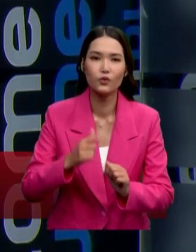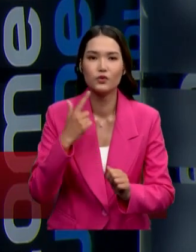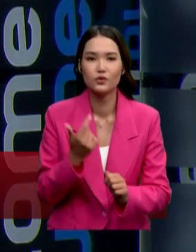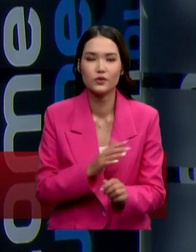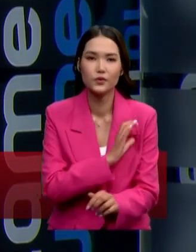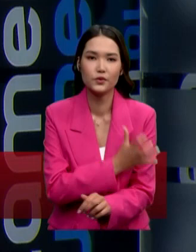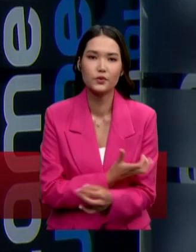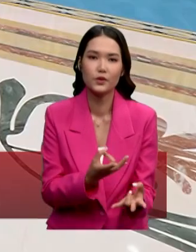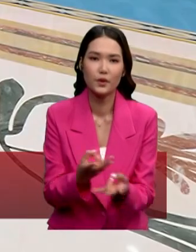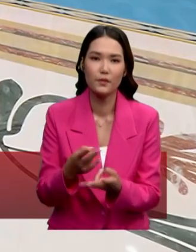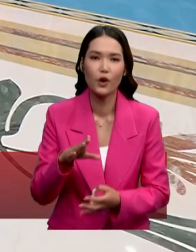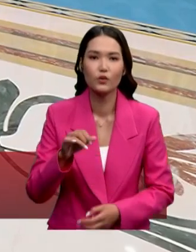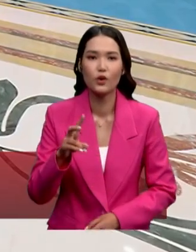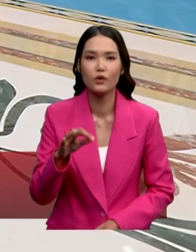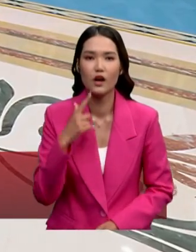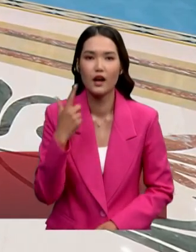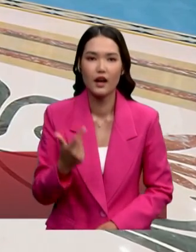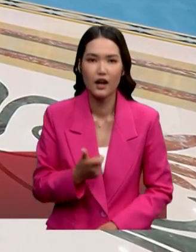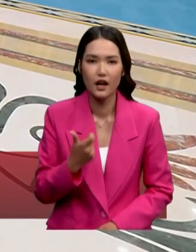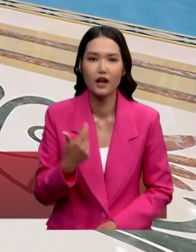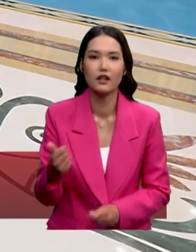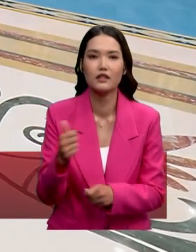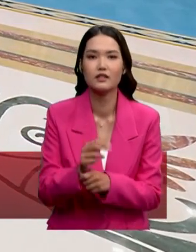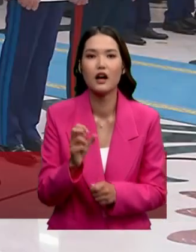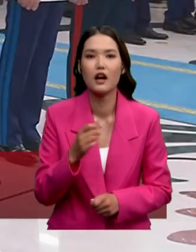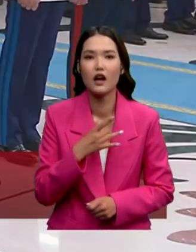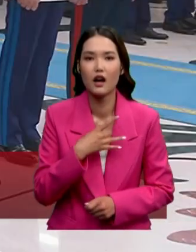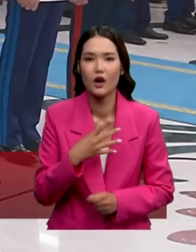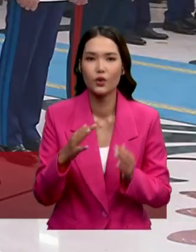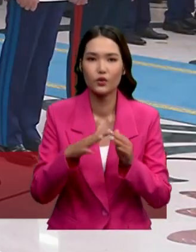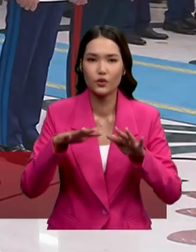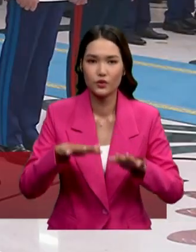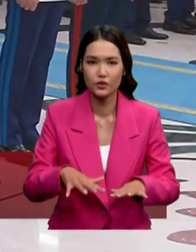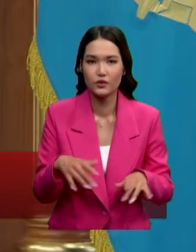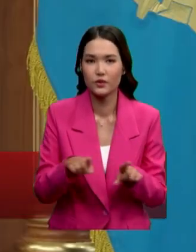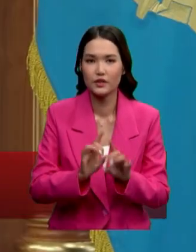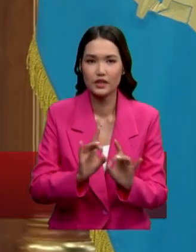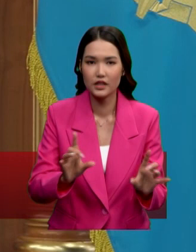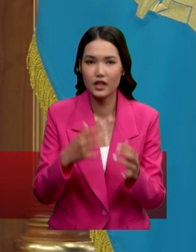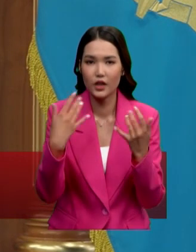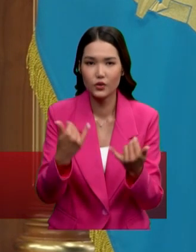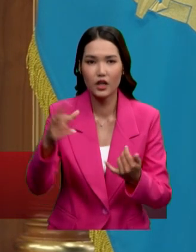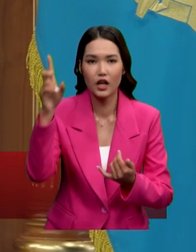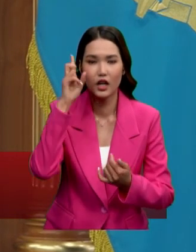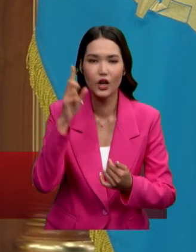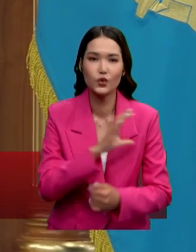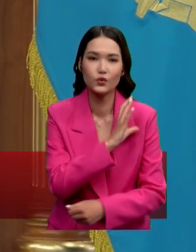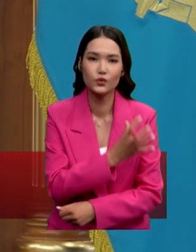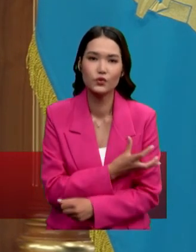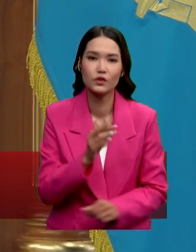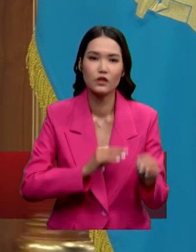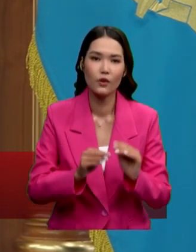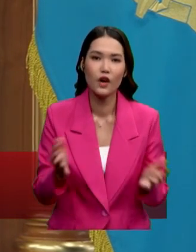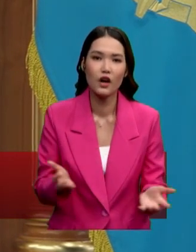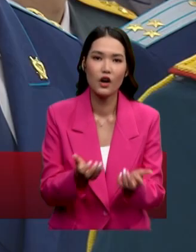міндет. Тоқаев әскери атақ табыстаған Ақордадағы жиында осылай деді. Сол үшін мемлекет күшті құрылымдарға қолдауды